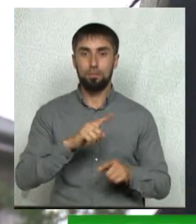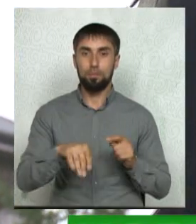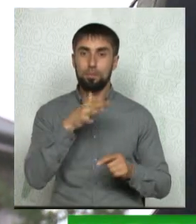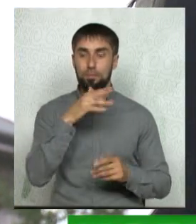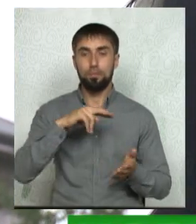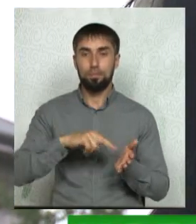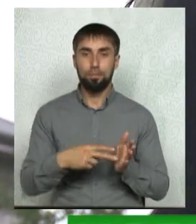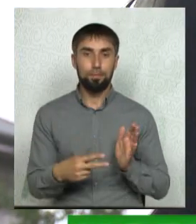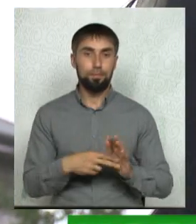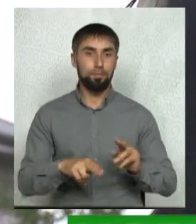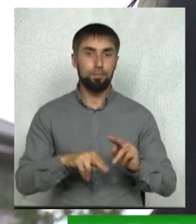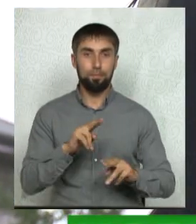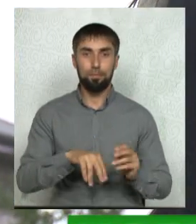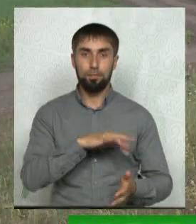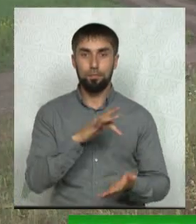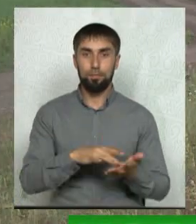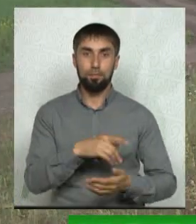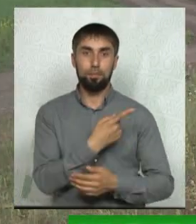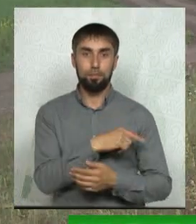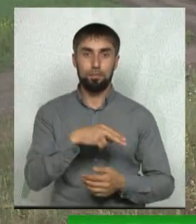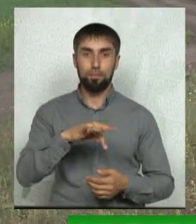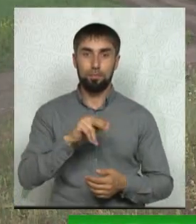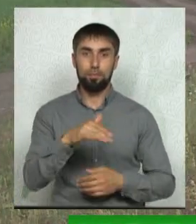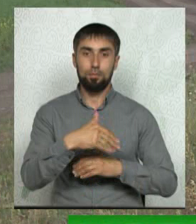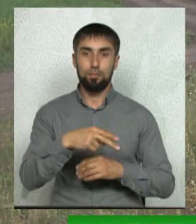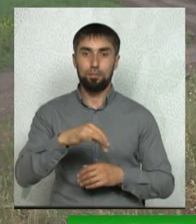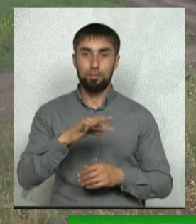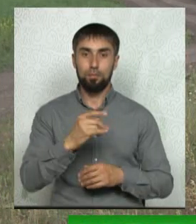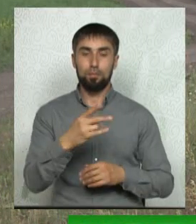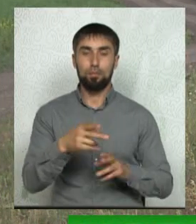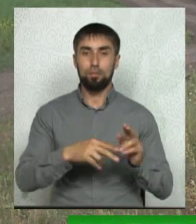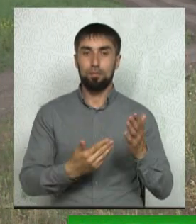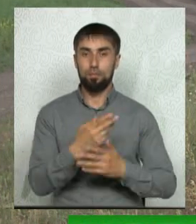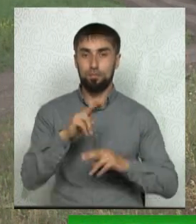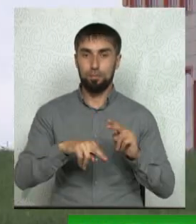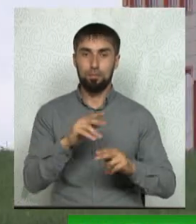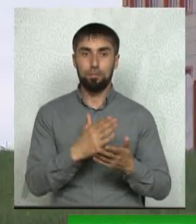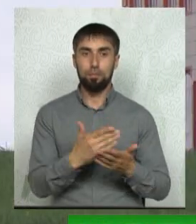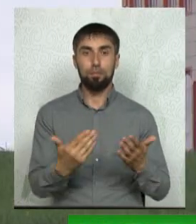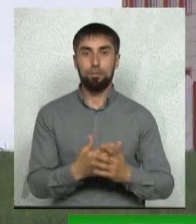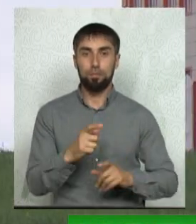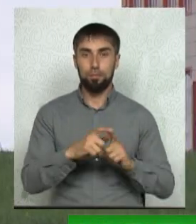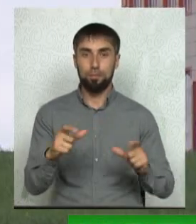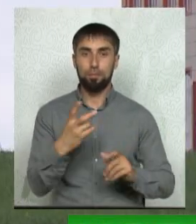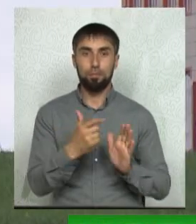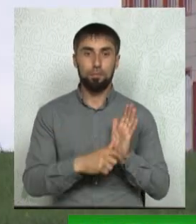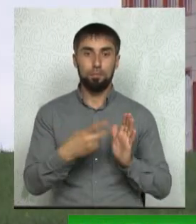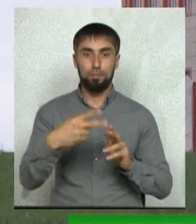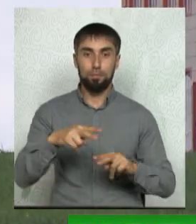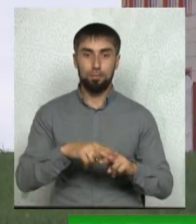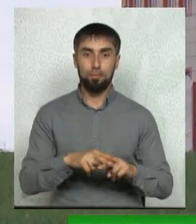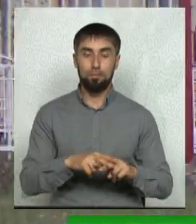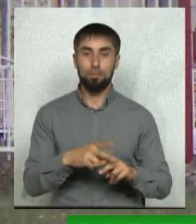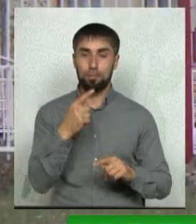времени планируется строительство городской поликлиники. А на улице Пушкина в районе новостроек расположилась новая школа на 720